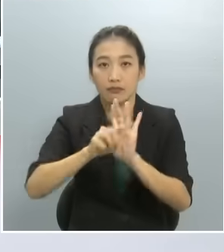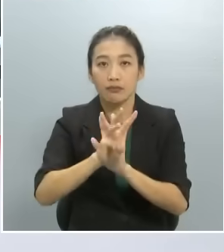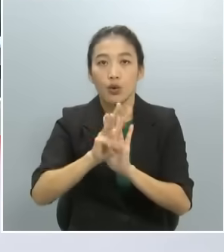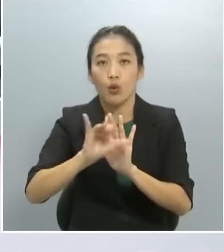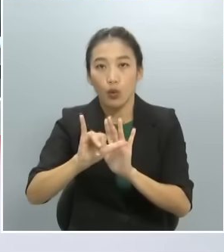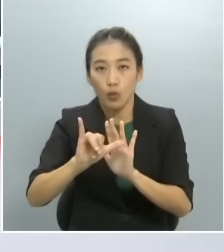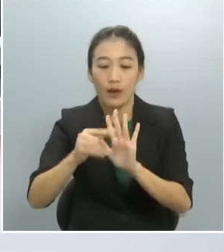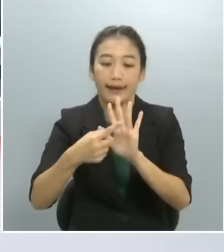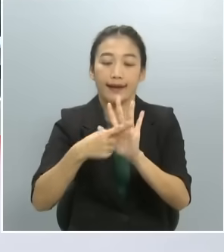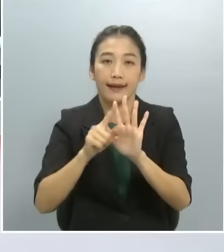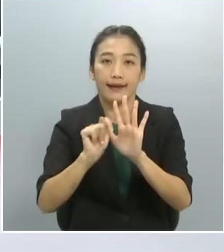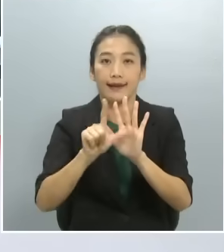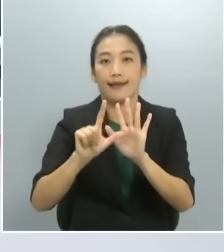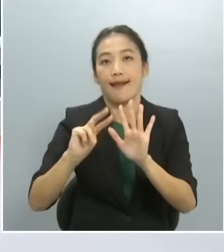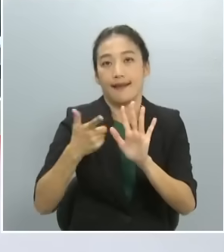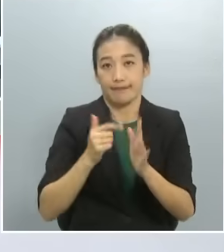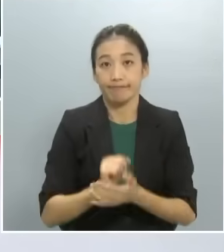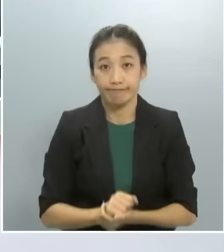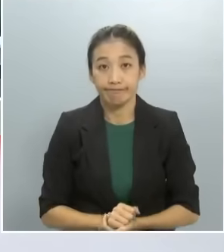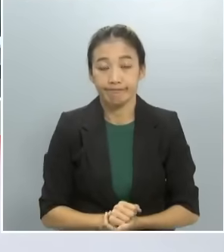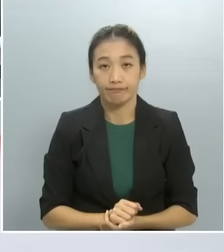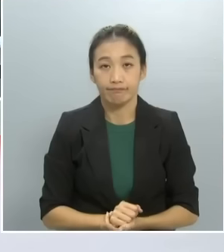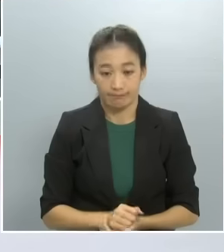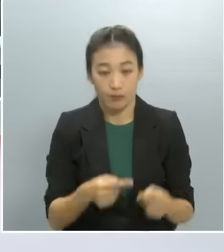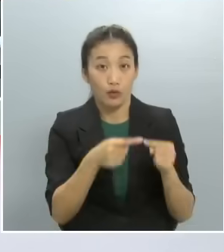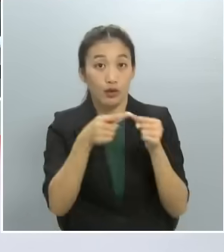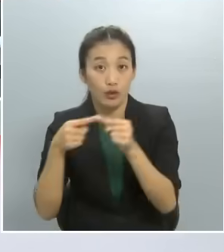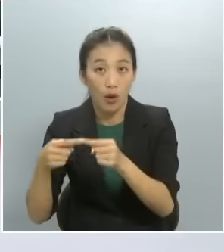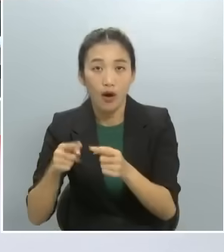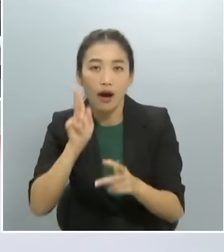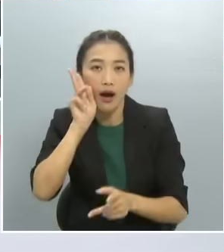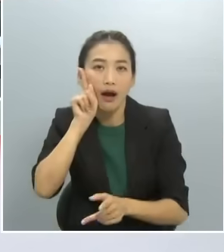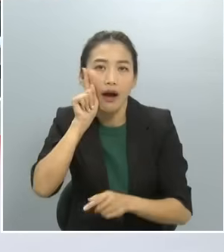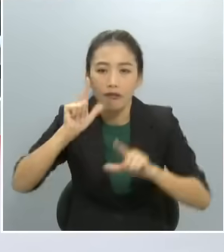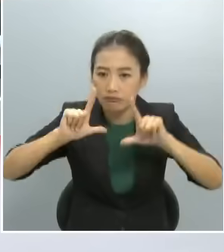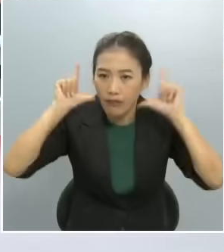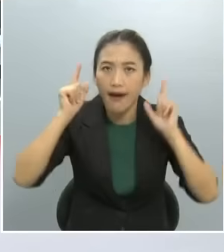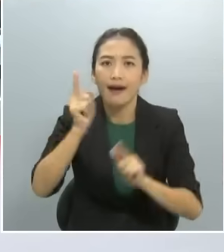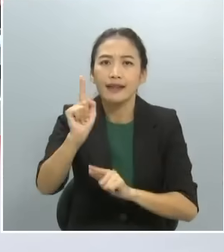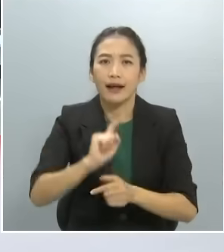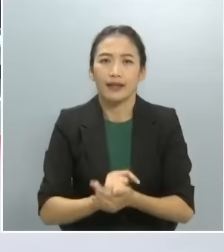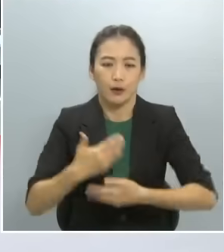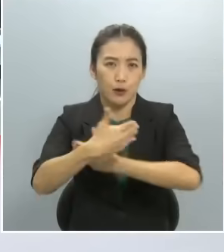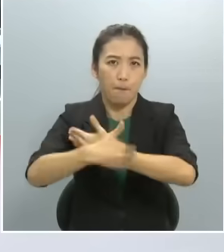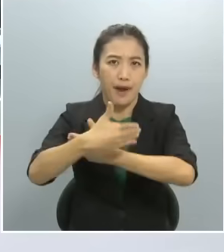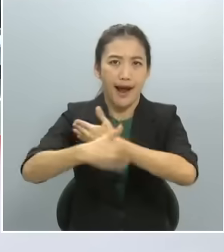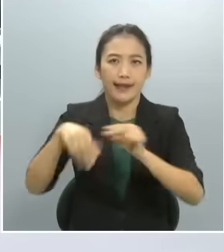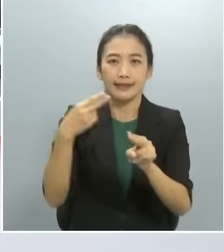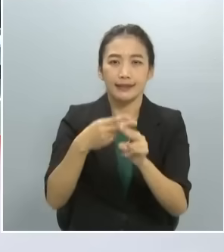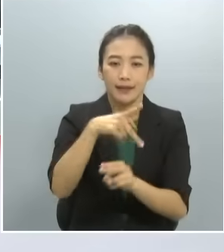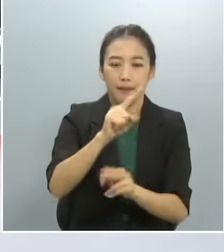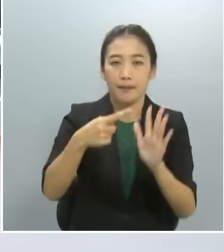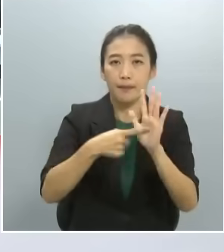เรื่องปังชาหน่อยปังชาดราม่าค่ะหลังจากที่เจ้าของร้านขายปังชาที่เชียงรายนะคะถูก